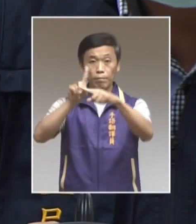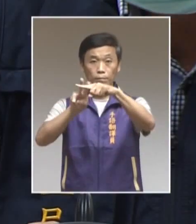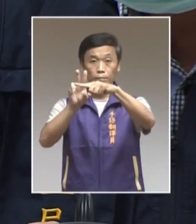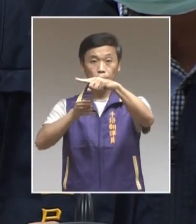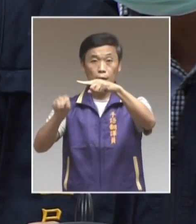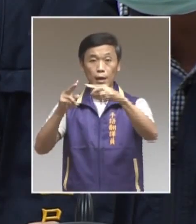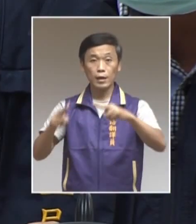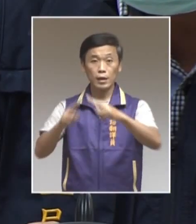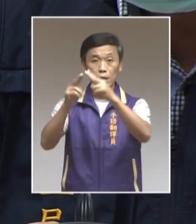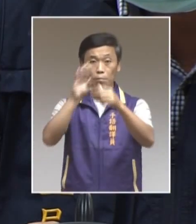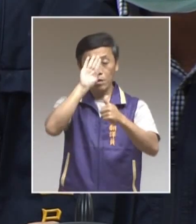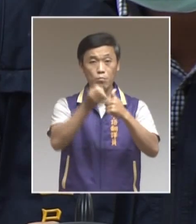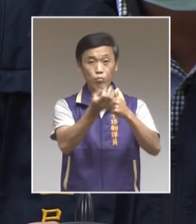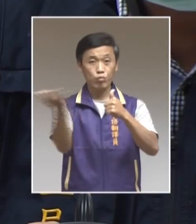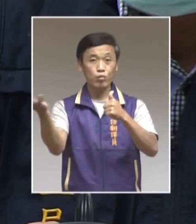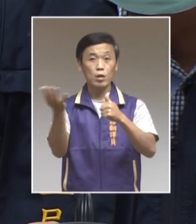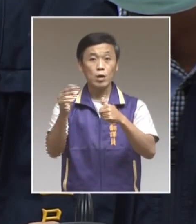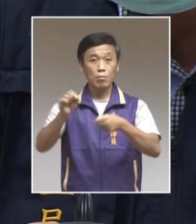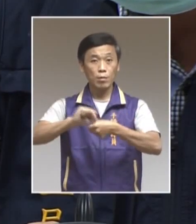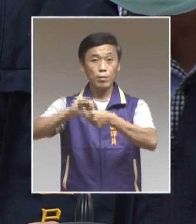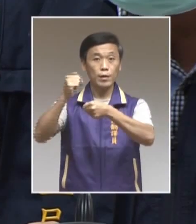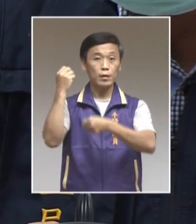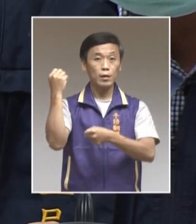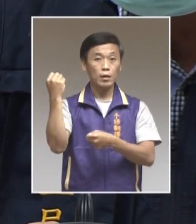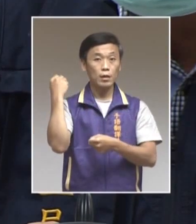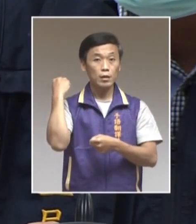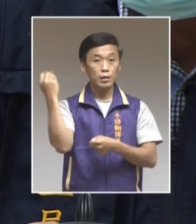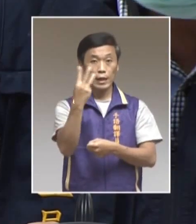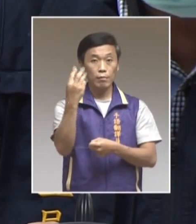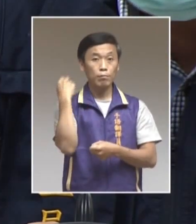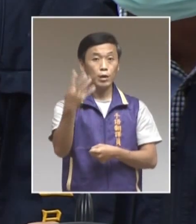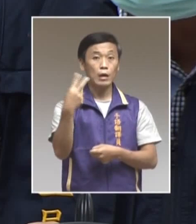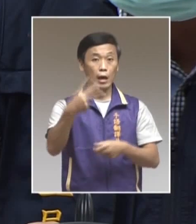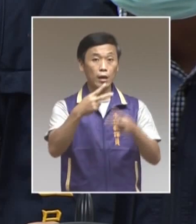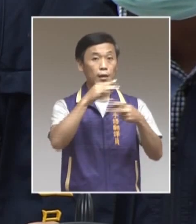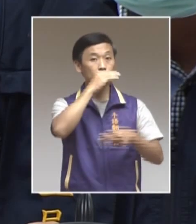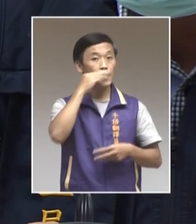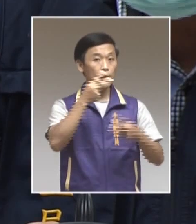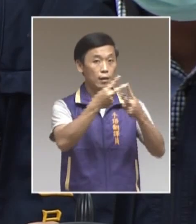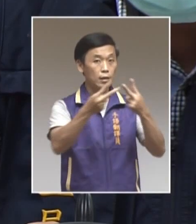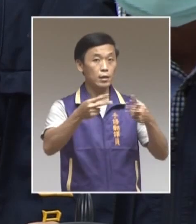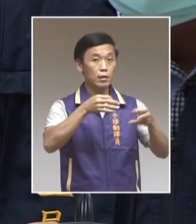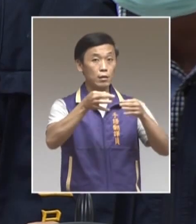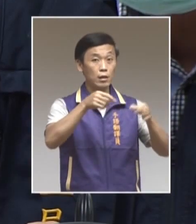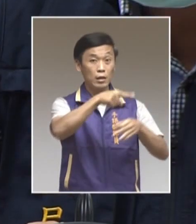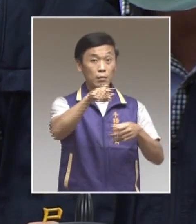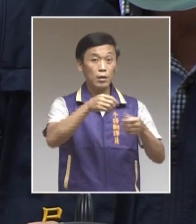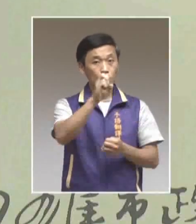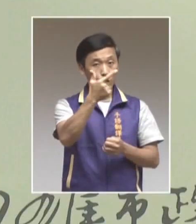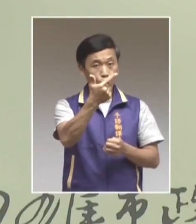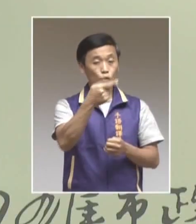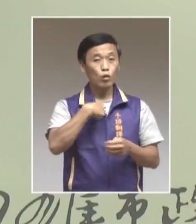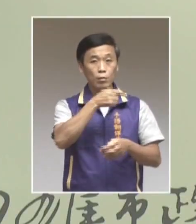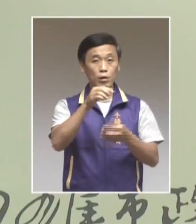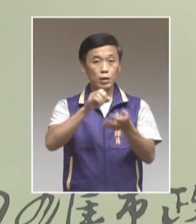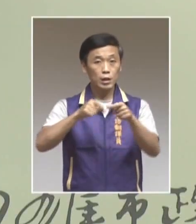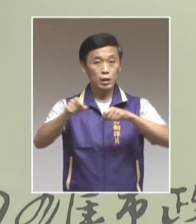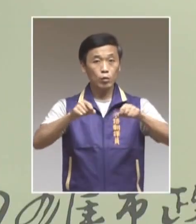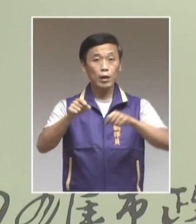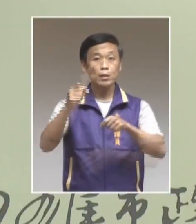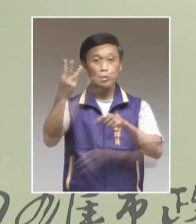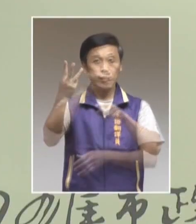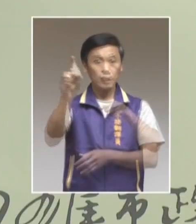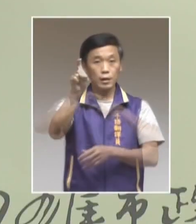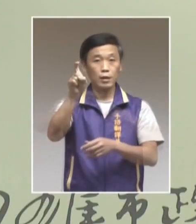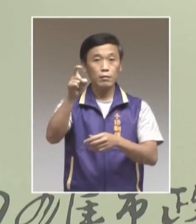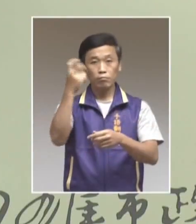生的确诊个案有新增3例，还有在雅阁传播链衍生的确诊个案有2例。 采取了3+7。总共10天的扩大